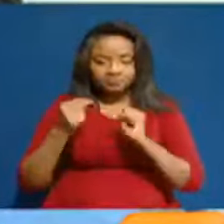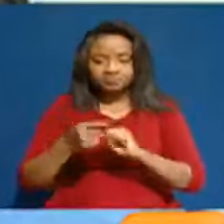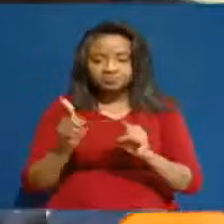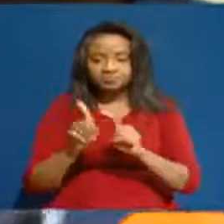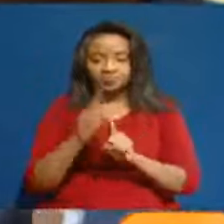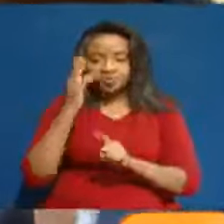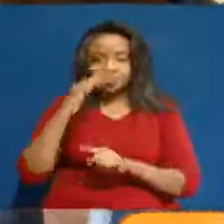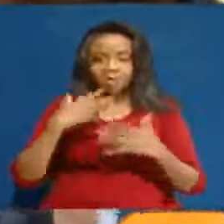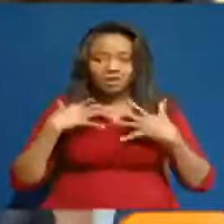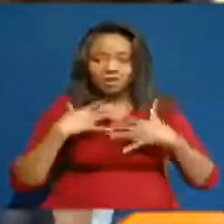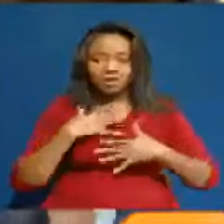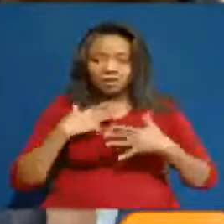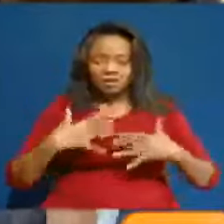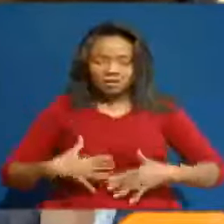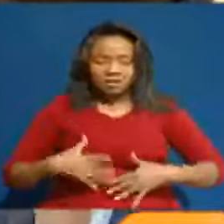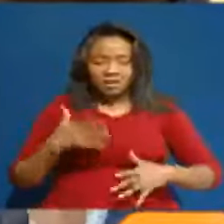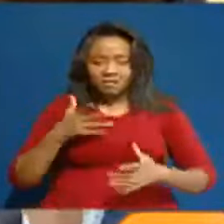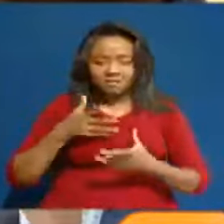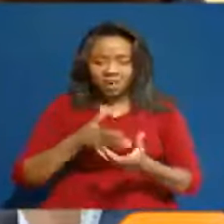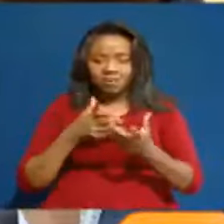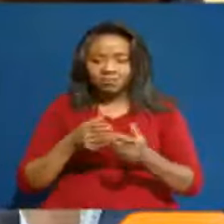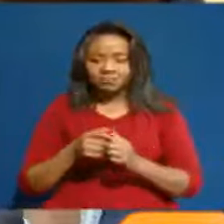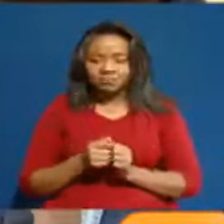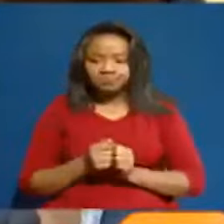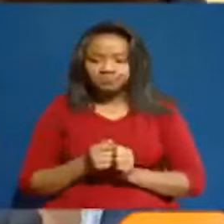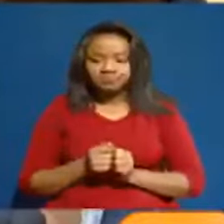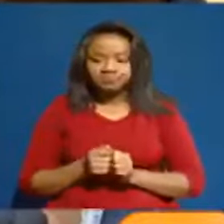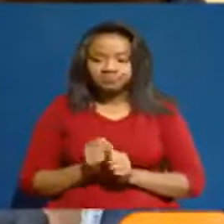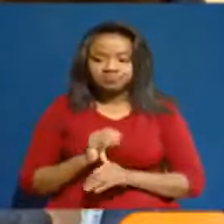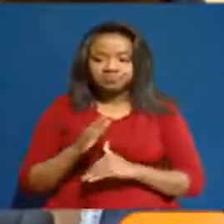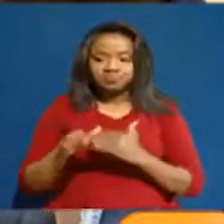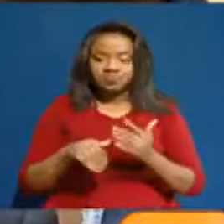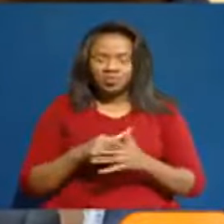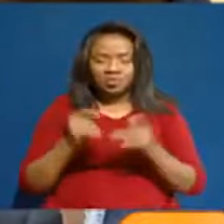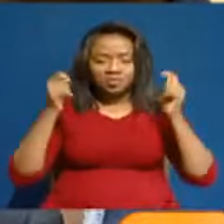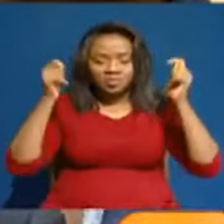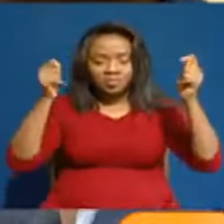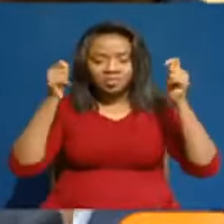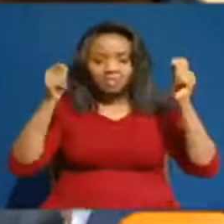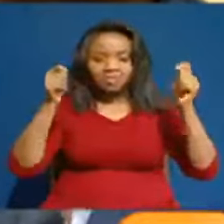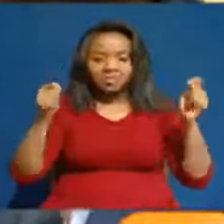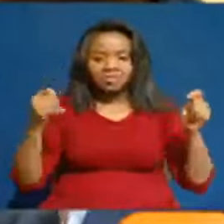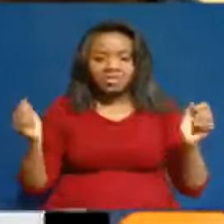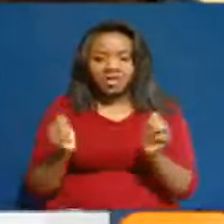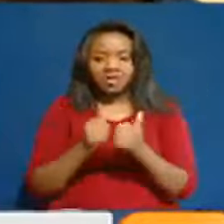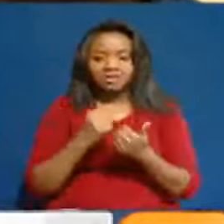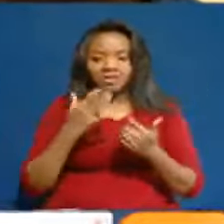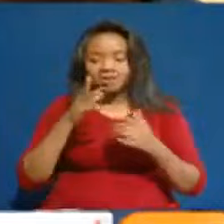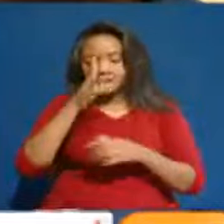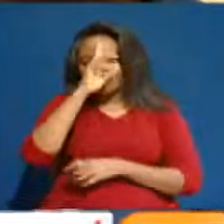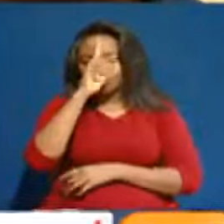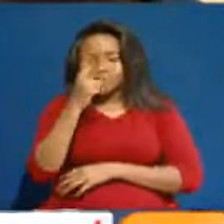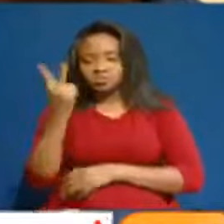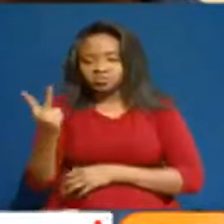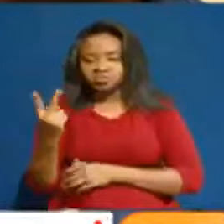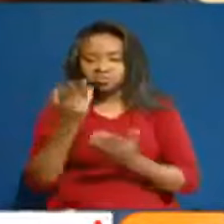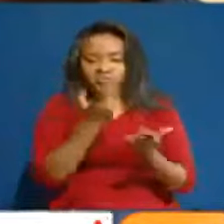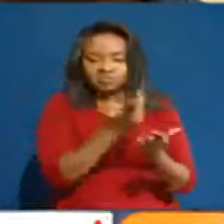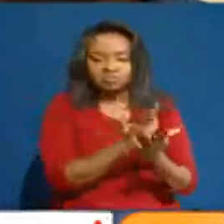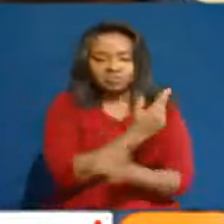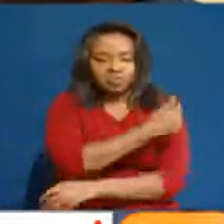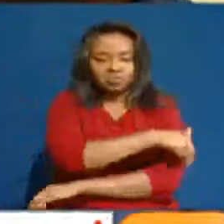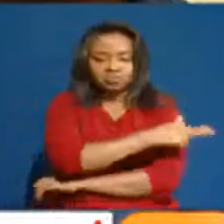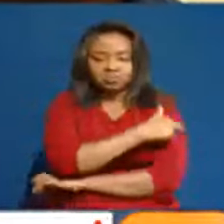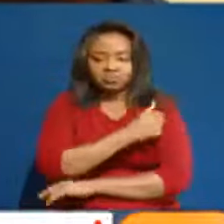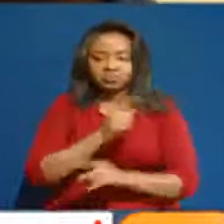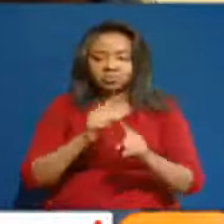kupigwa kifuani. Out of the protests that have happened over this issue, two police officers are in hospital. Not a